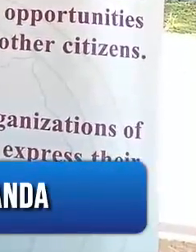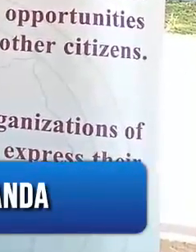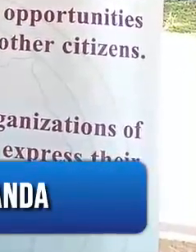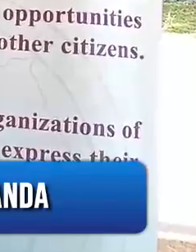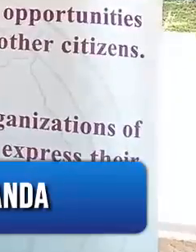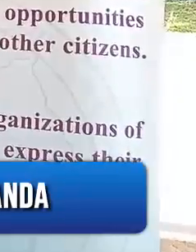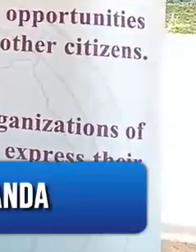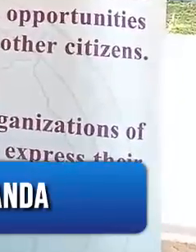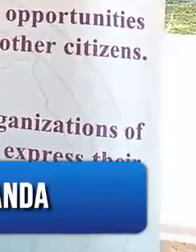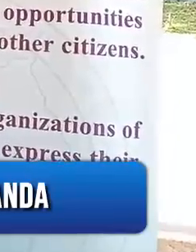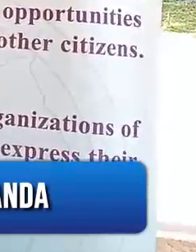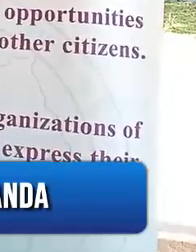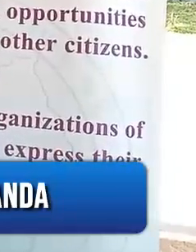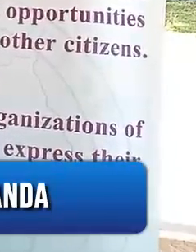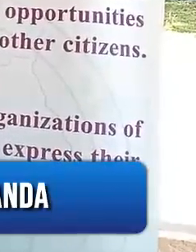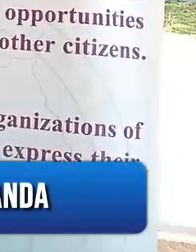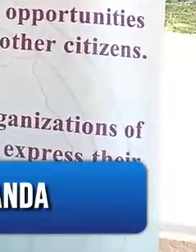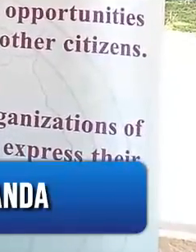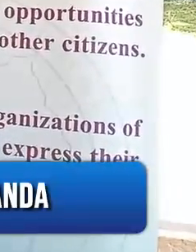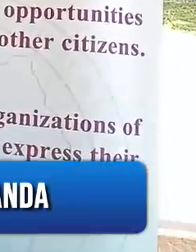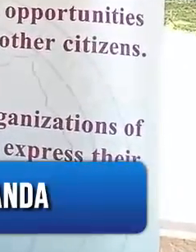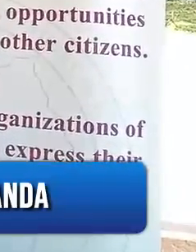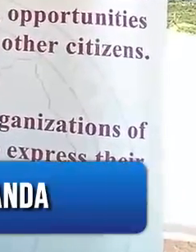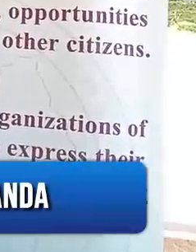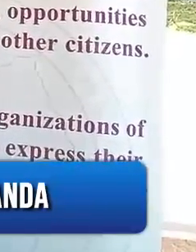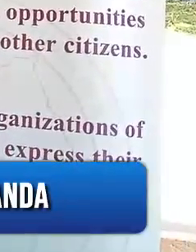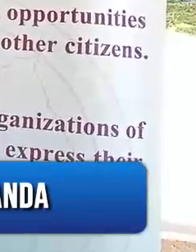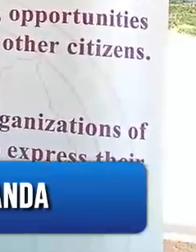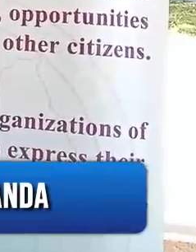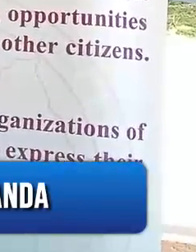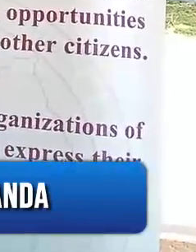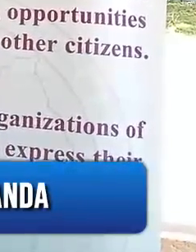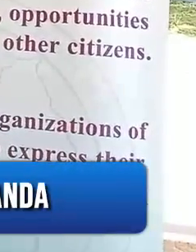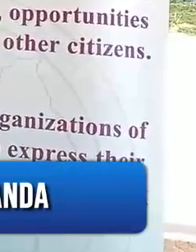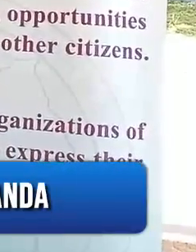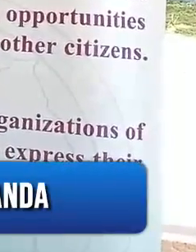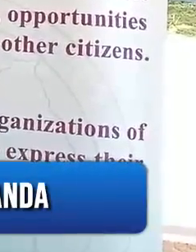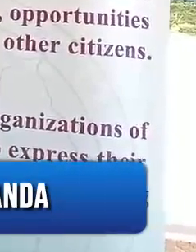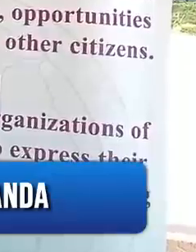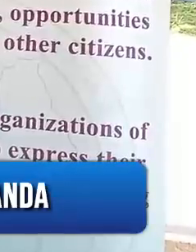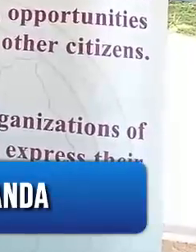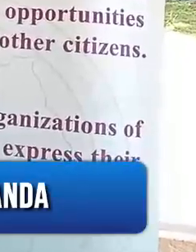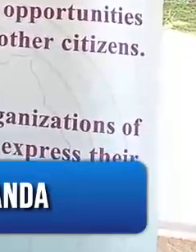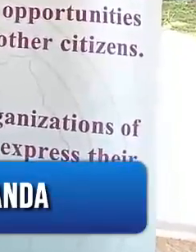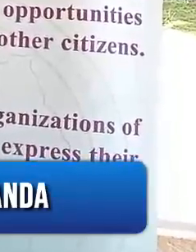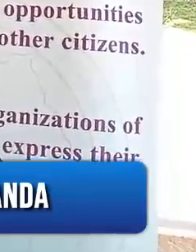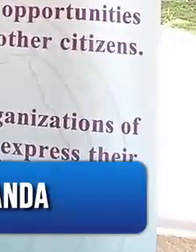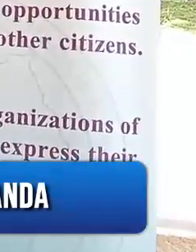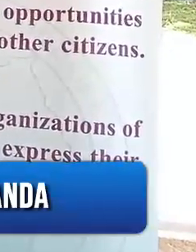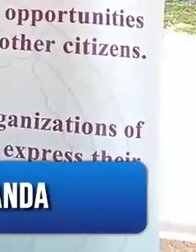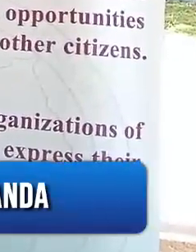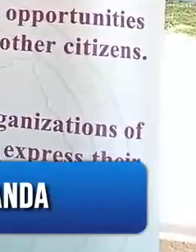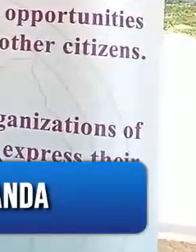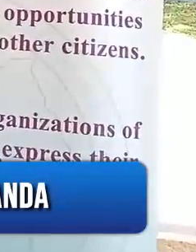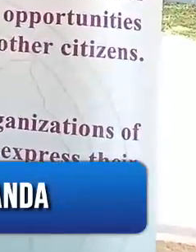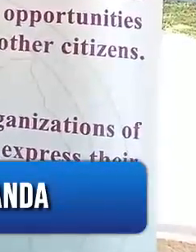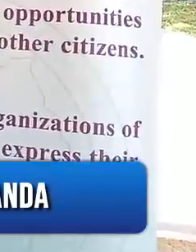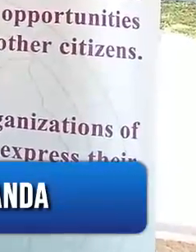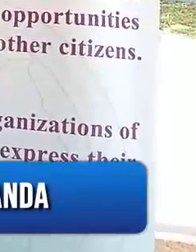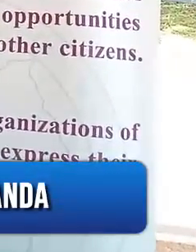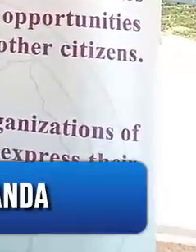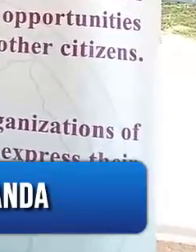kubikorana n'ibitangazamakuru bitandukanye, aho tuzanyuza ibiganiro kuri televiziyo harimo